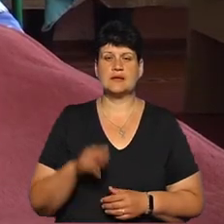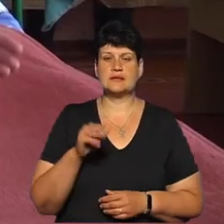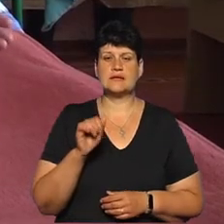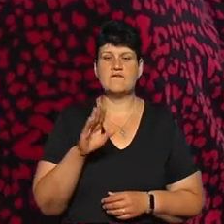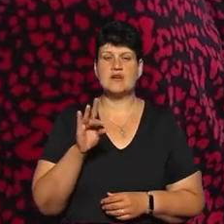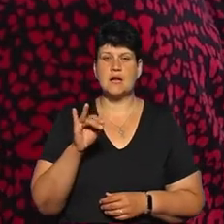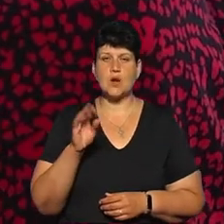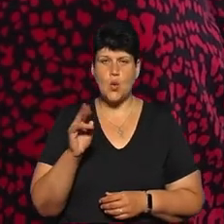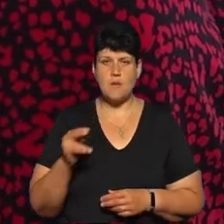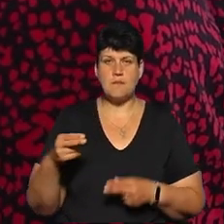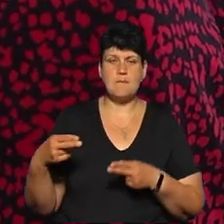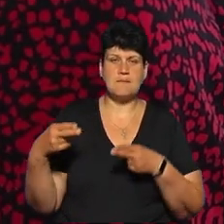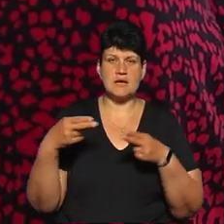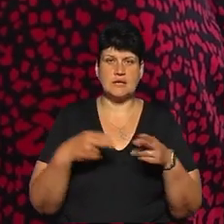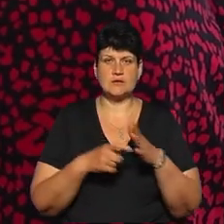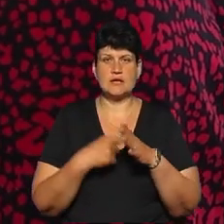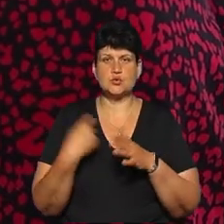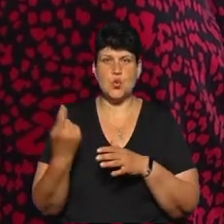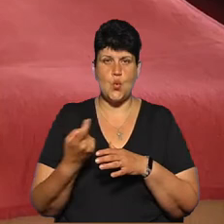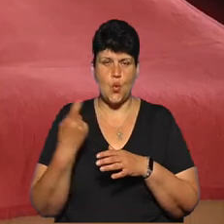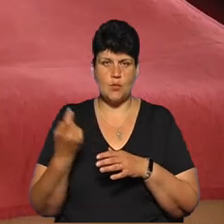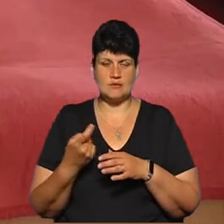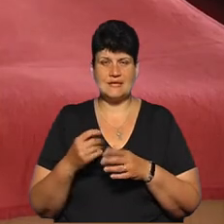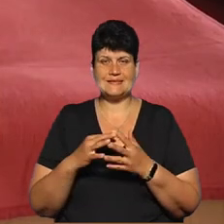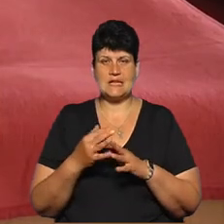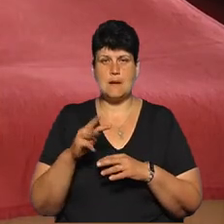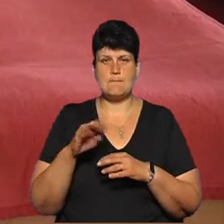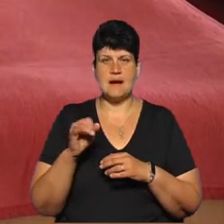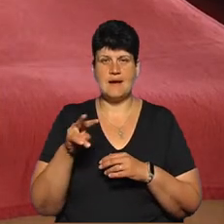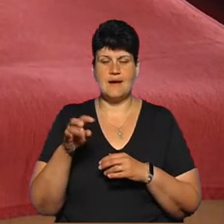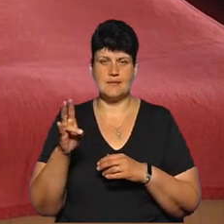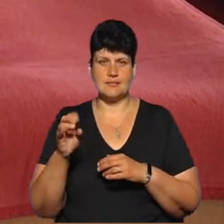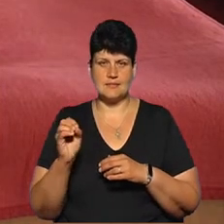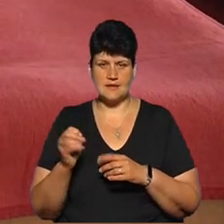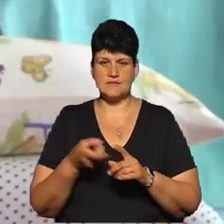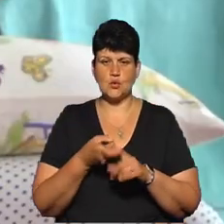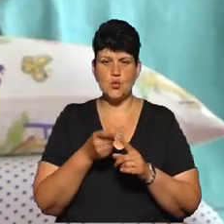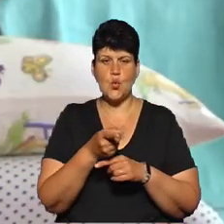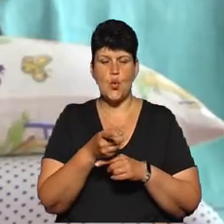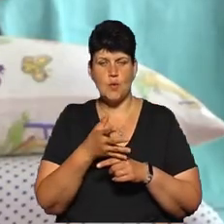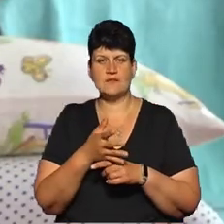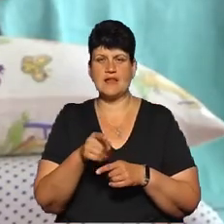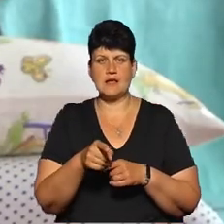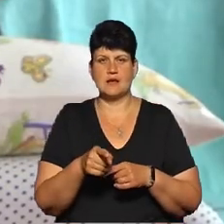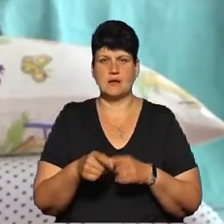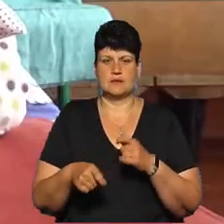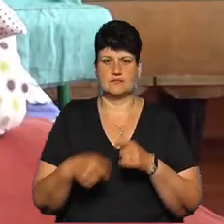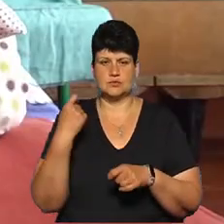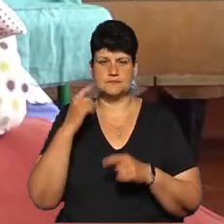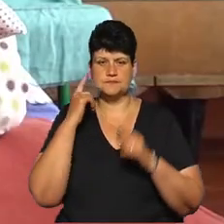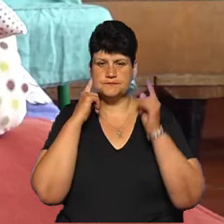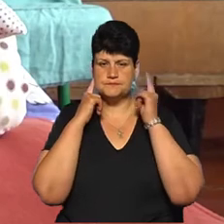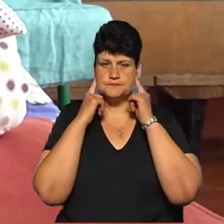Бахмута Донецької області до села Мильне Залозецької громади. Живе в школі. Каже, через обстріли в неї пошкоджені барабанні перетинки.